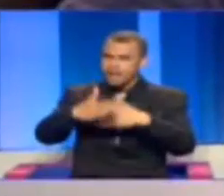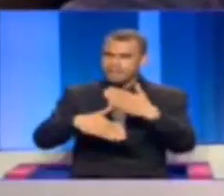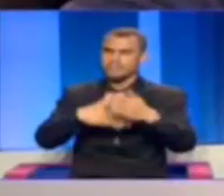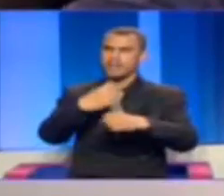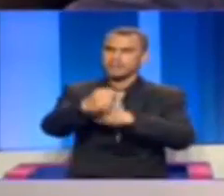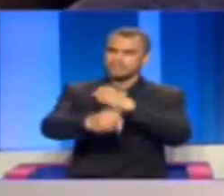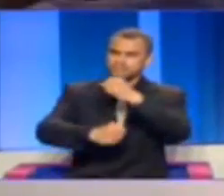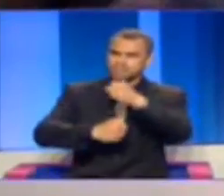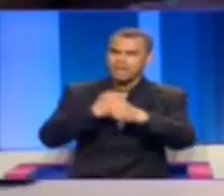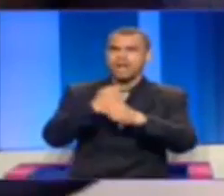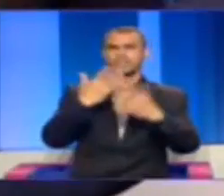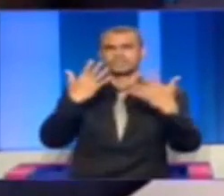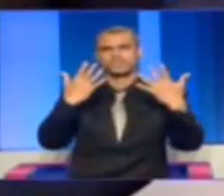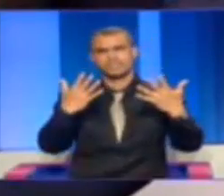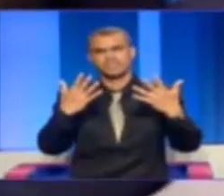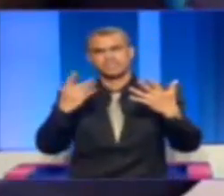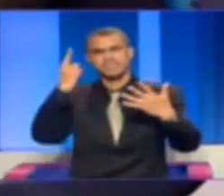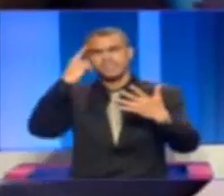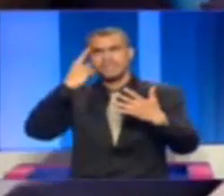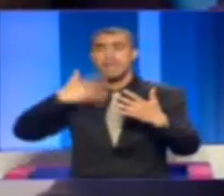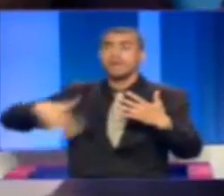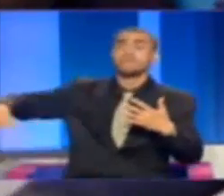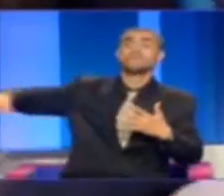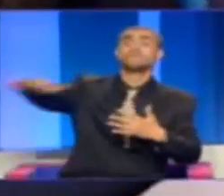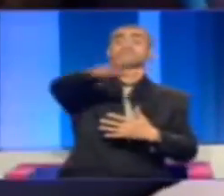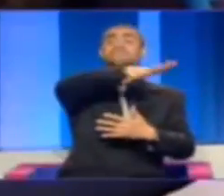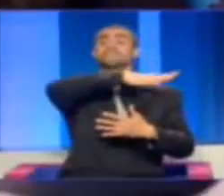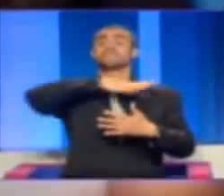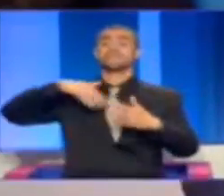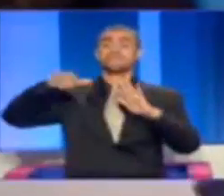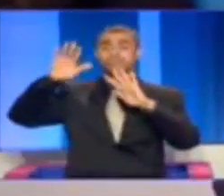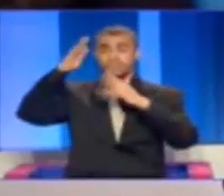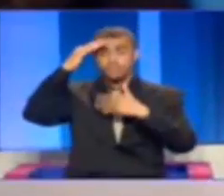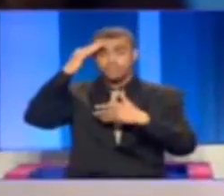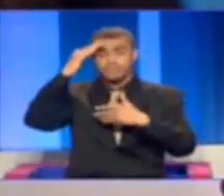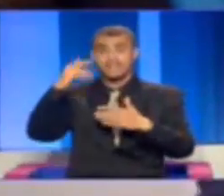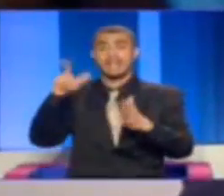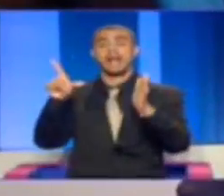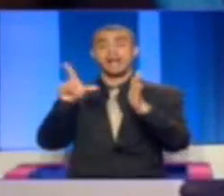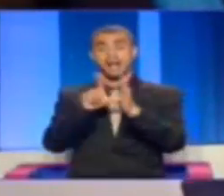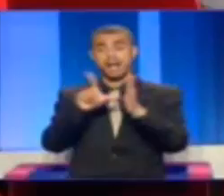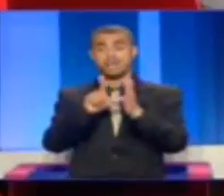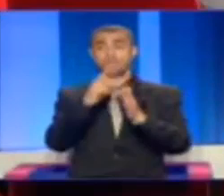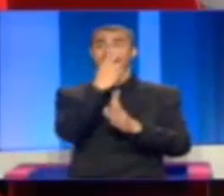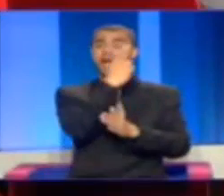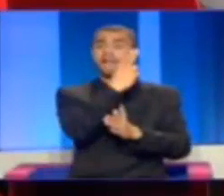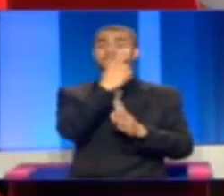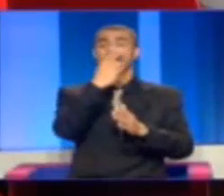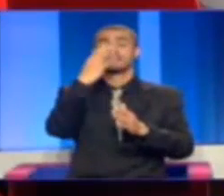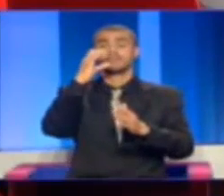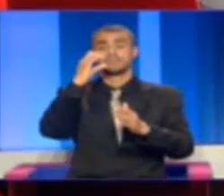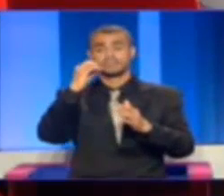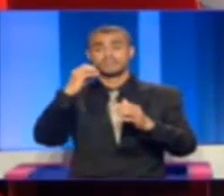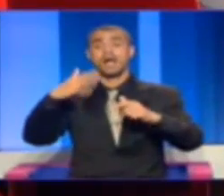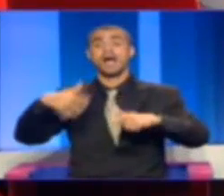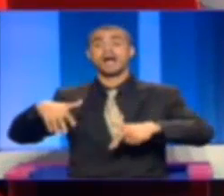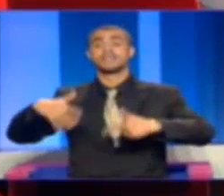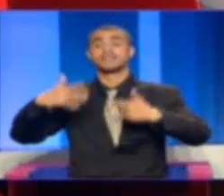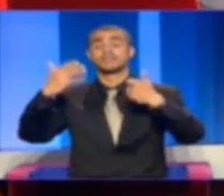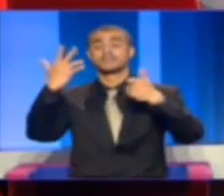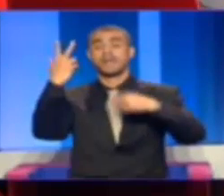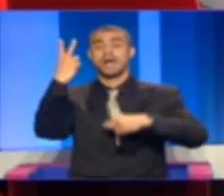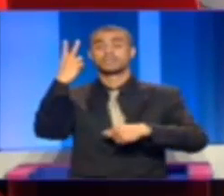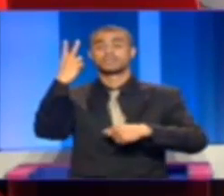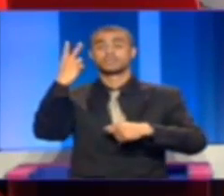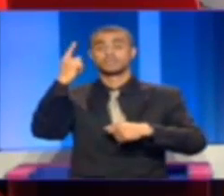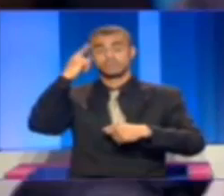الساعه نعموا الكشف المبكر. فرنسا يلا دخلت فيه دابا في ماي 2012 خرج قانون تلزم على